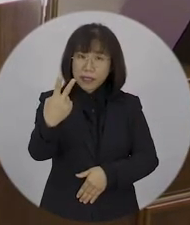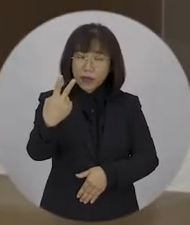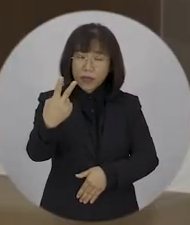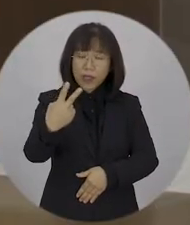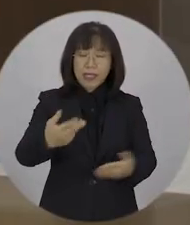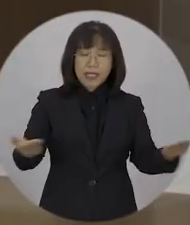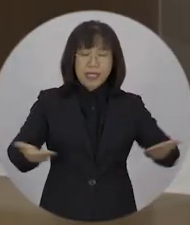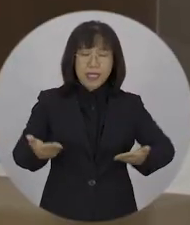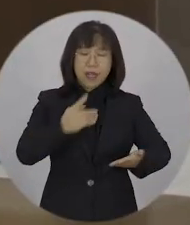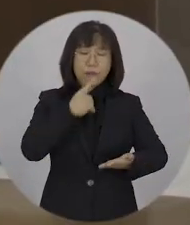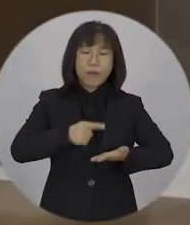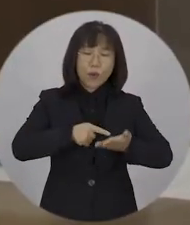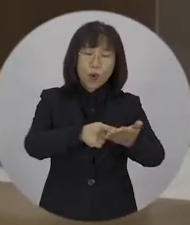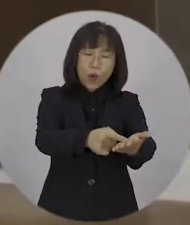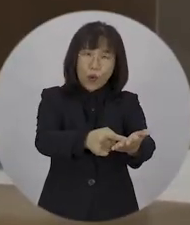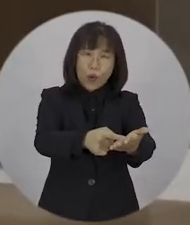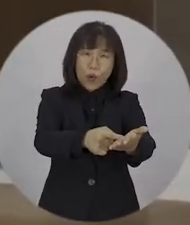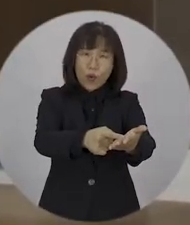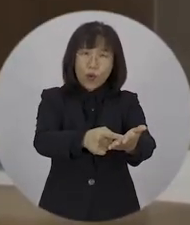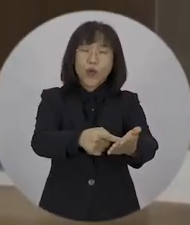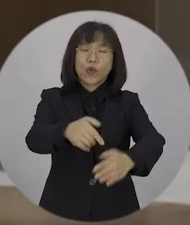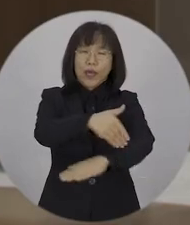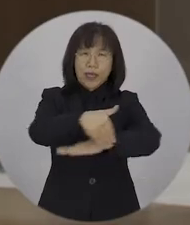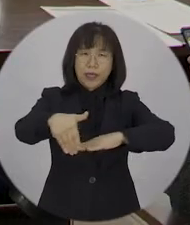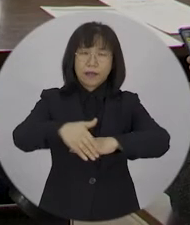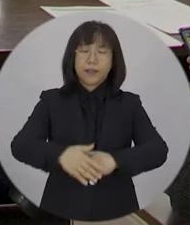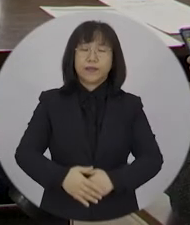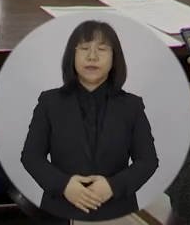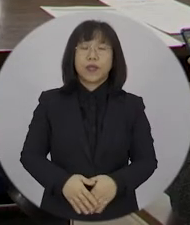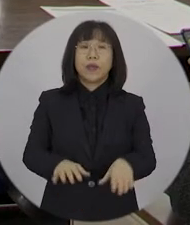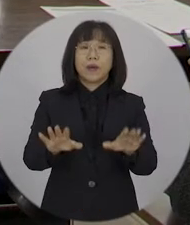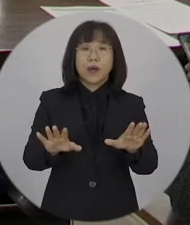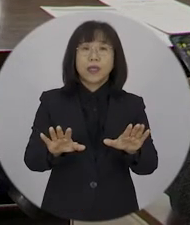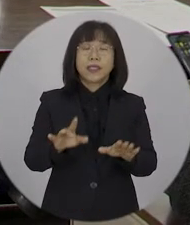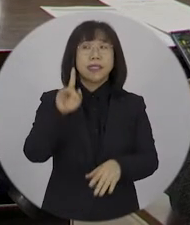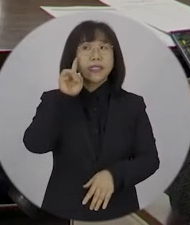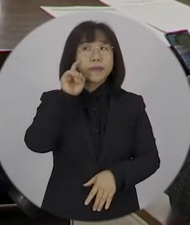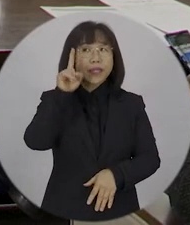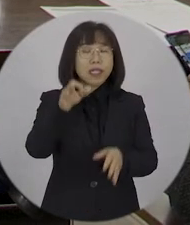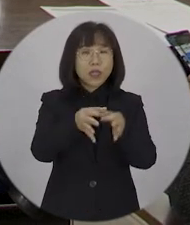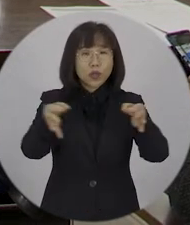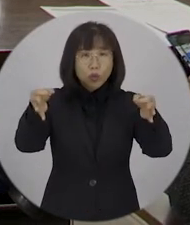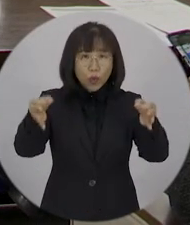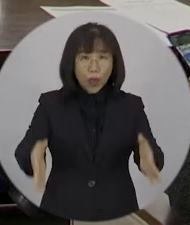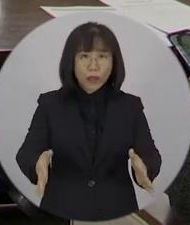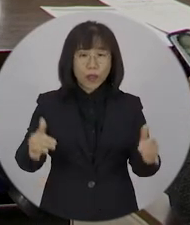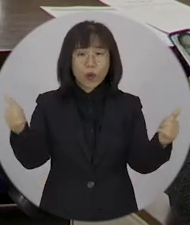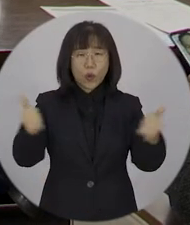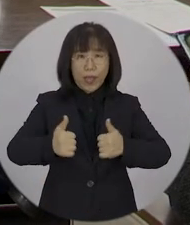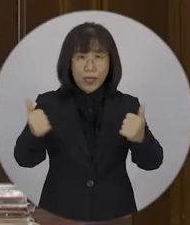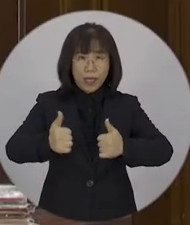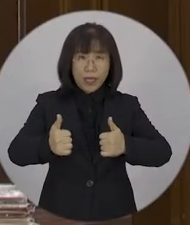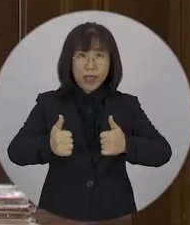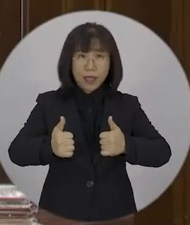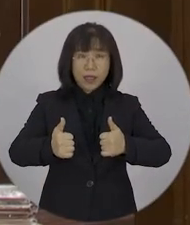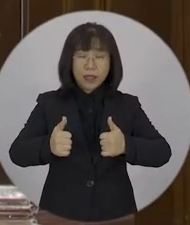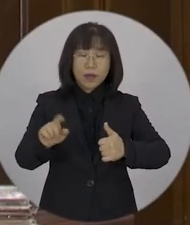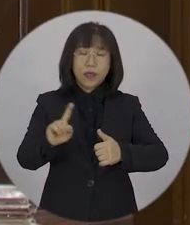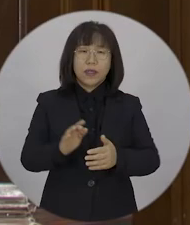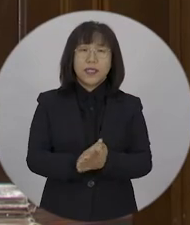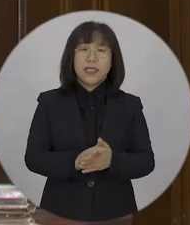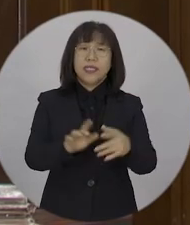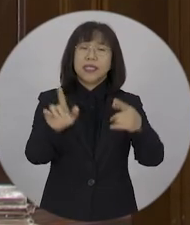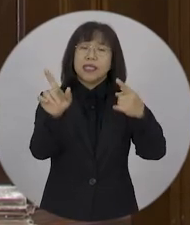2022년 도 업무보고 의 건 등도 함께 진행될 계획입니다 한편 11일간의 일정으로 열리는 이번